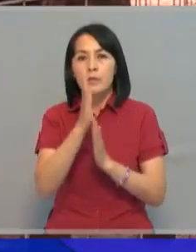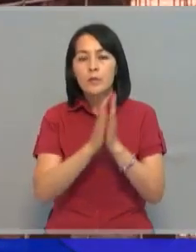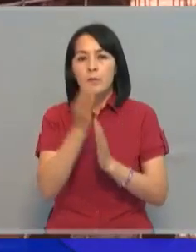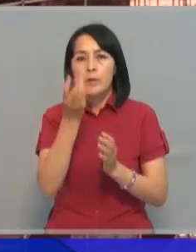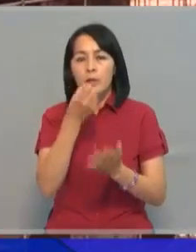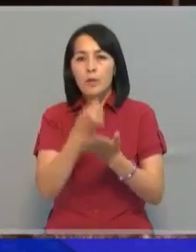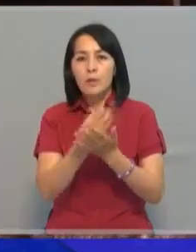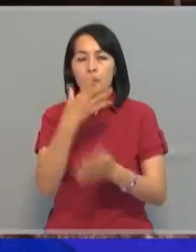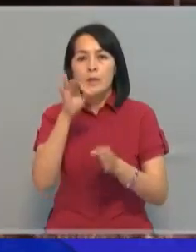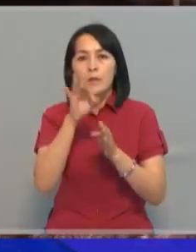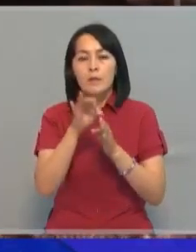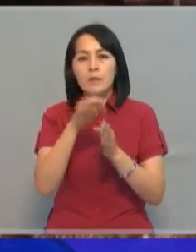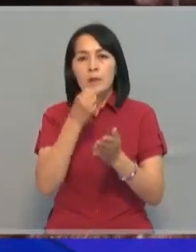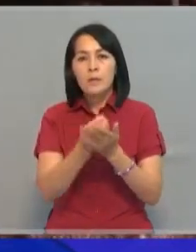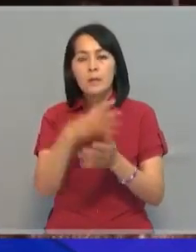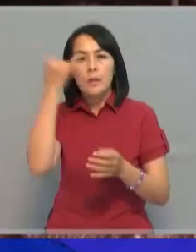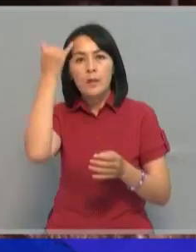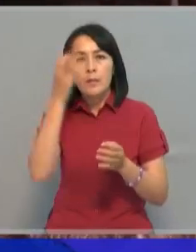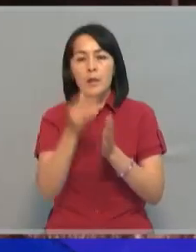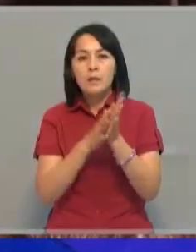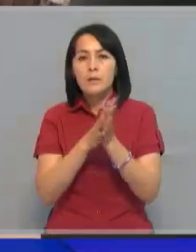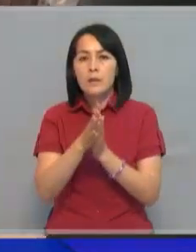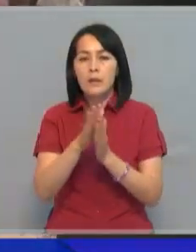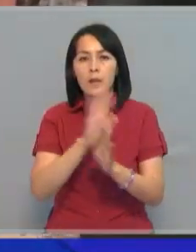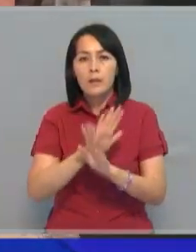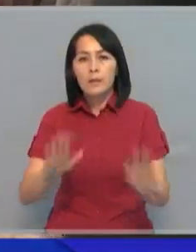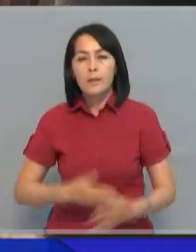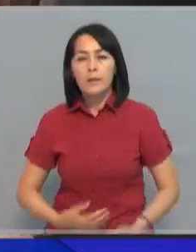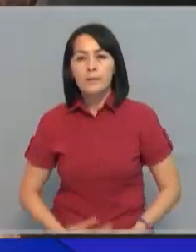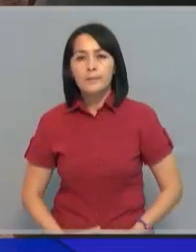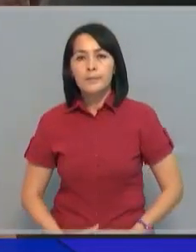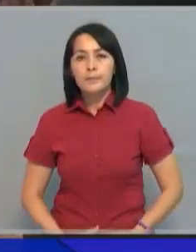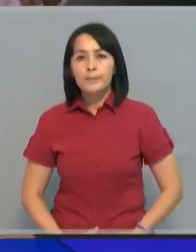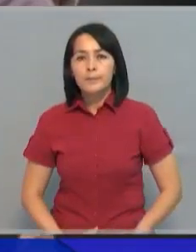себеп. Өйткені шөп қымбат болса, мал шығынын ақтамайды.